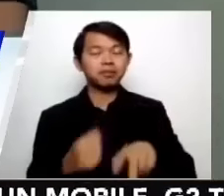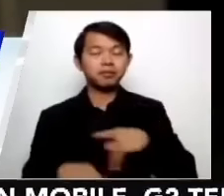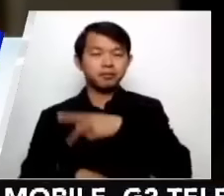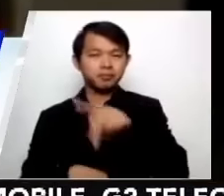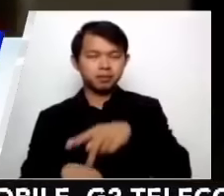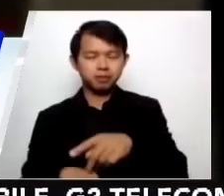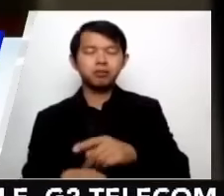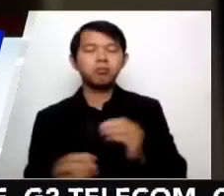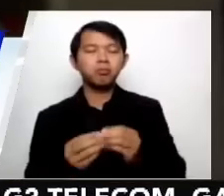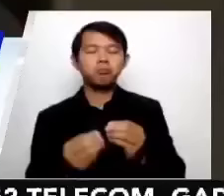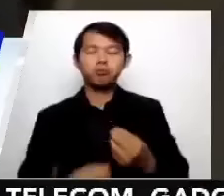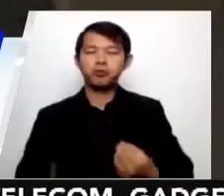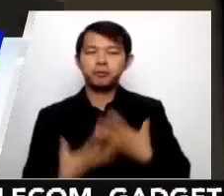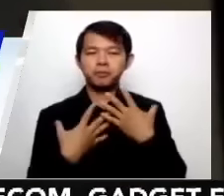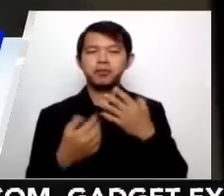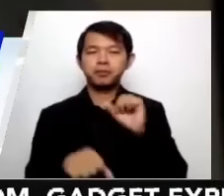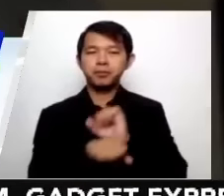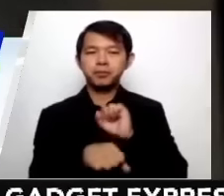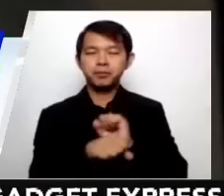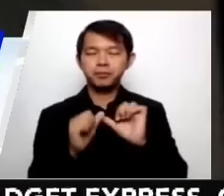magtrabaho.